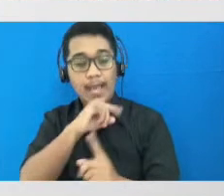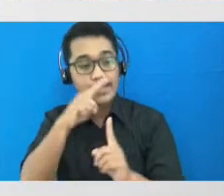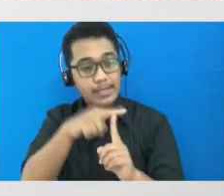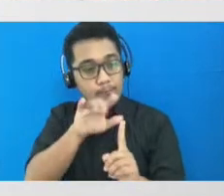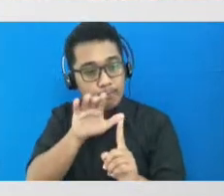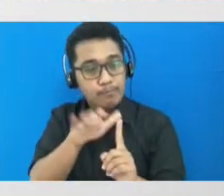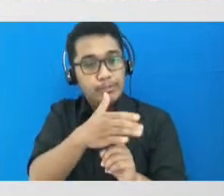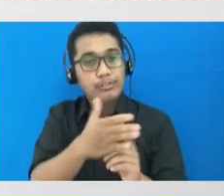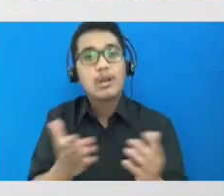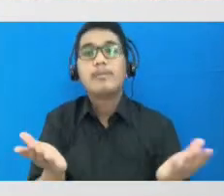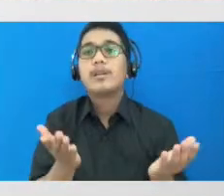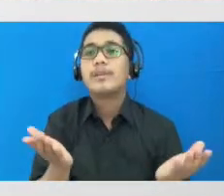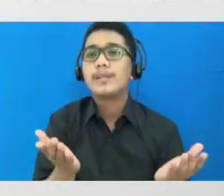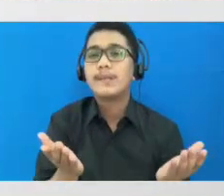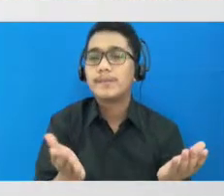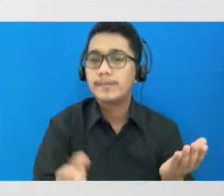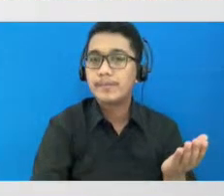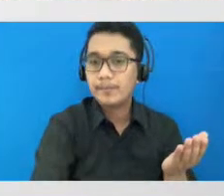Bagaimana